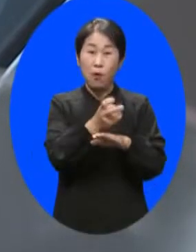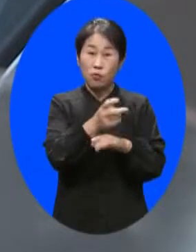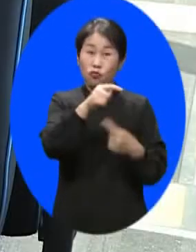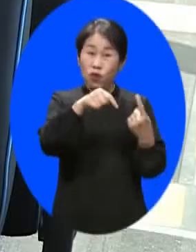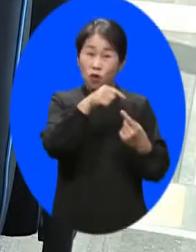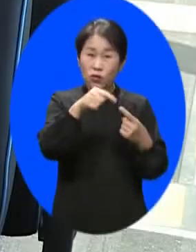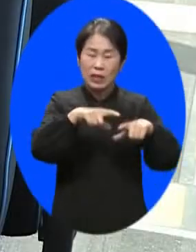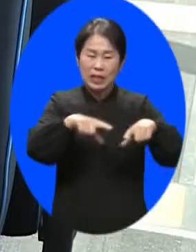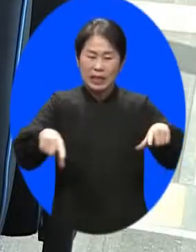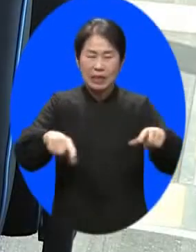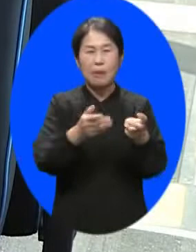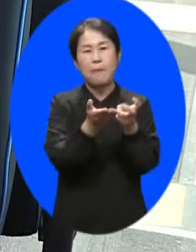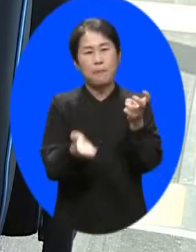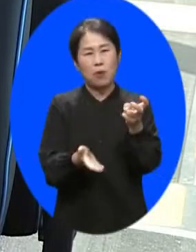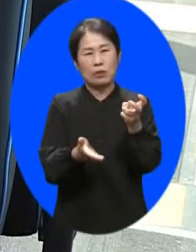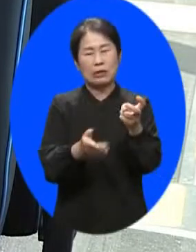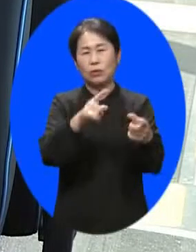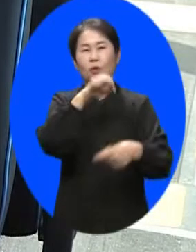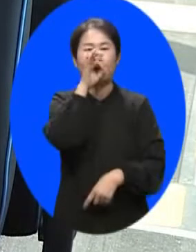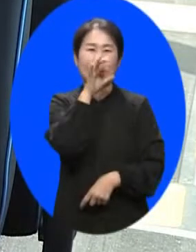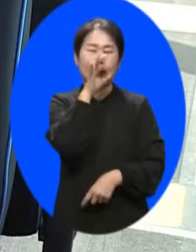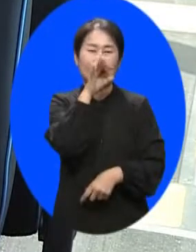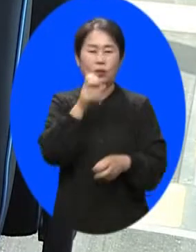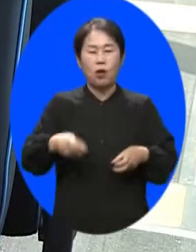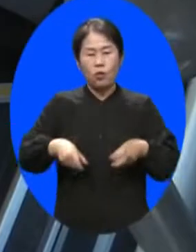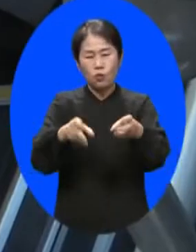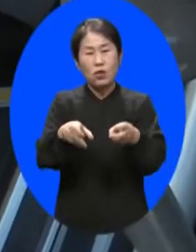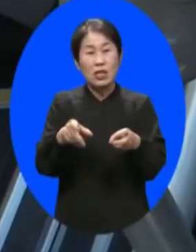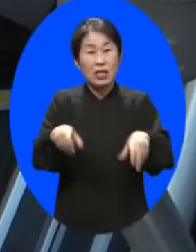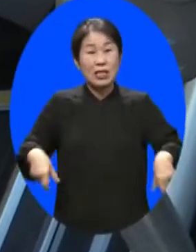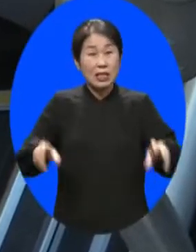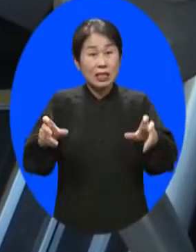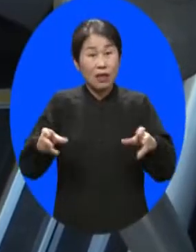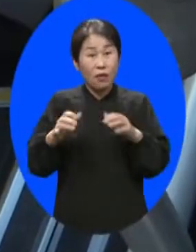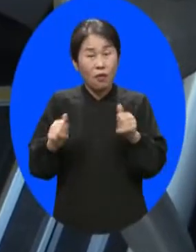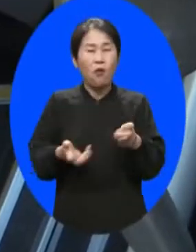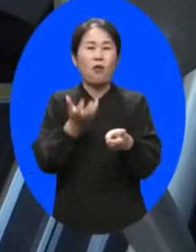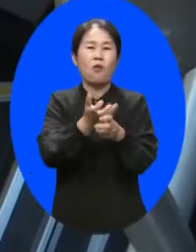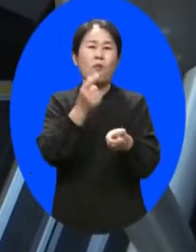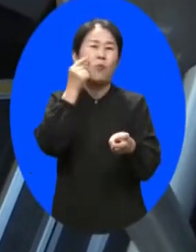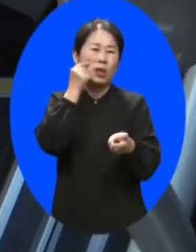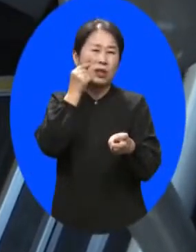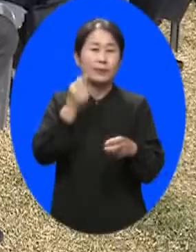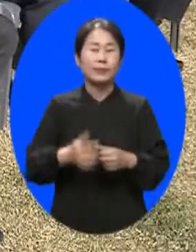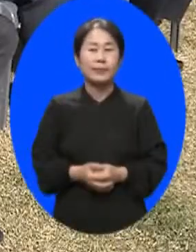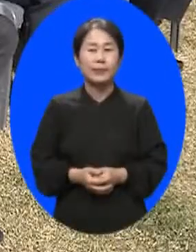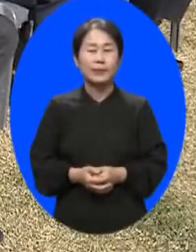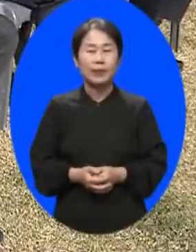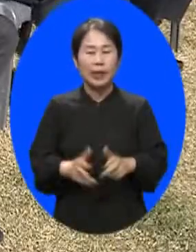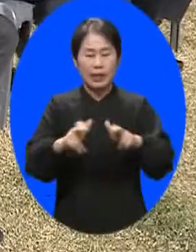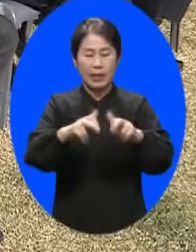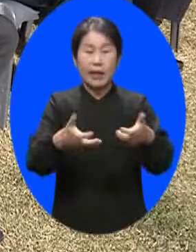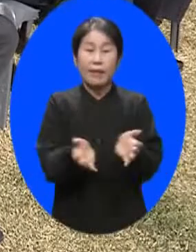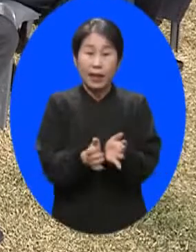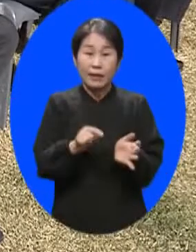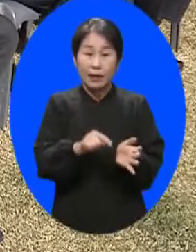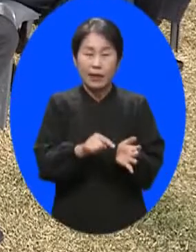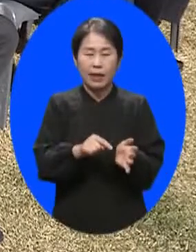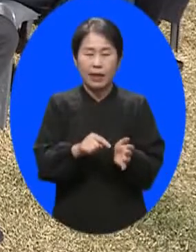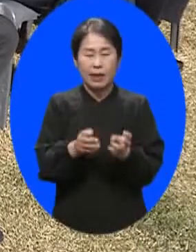운행 중인 일반 저상버스 도입이 불가해 휠체어 승객은 이용할 수 없습니다 이에 장애인 단체는